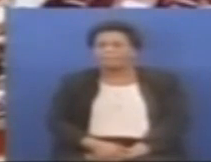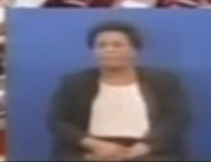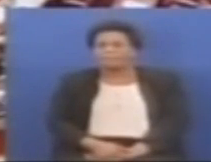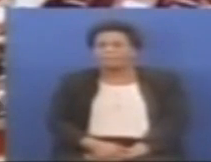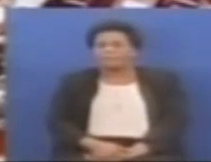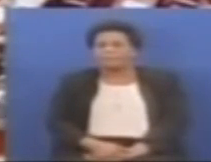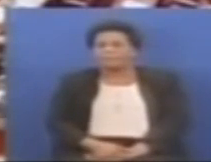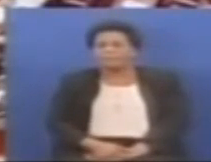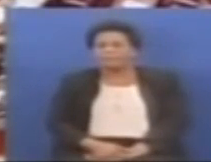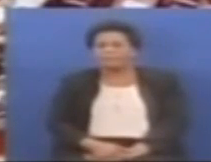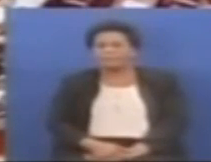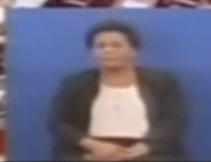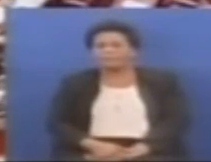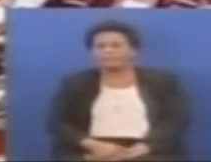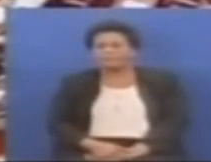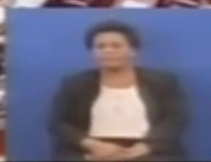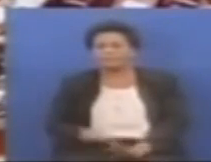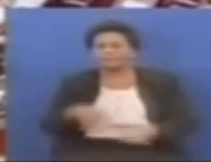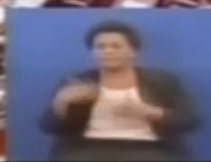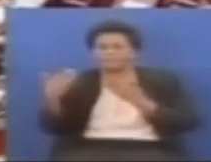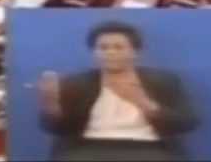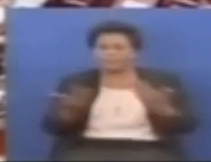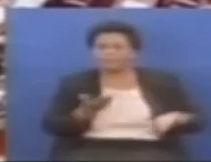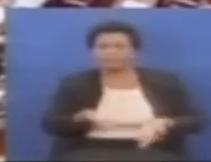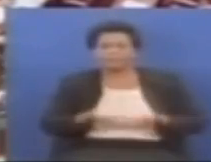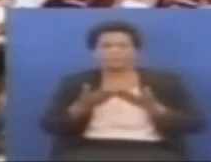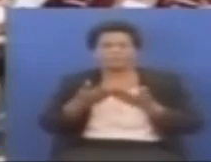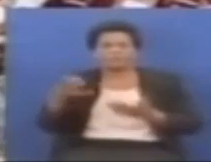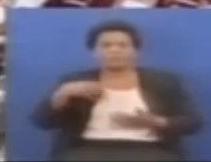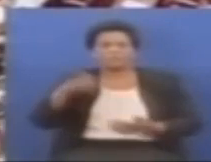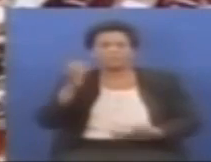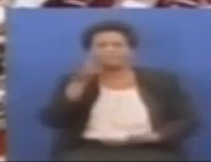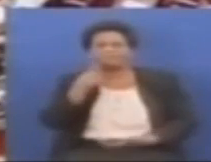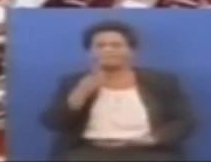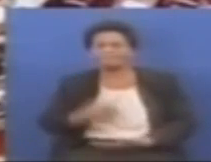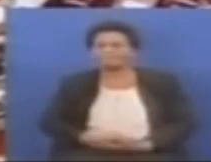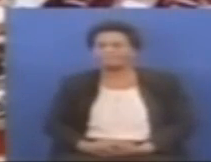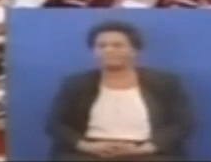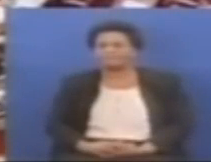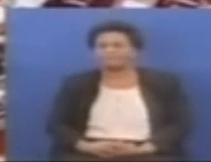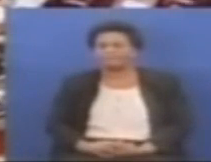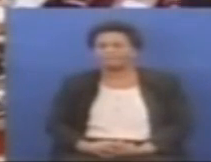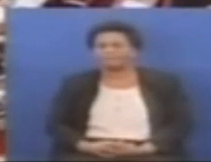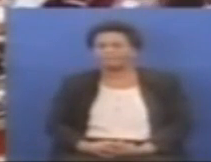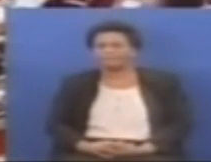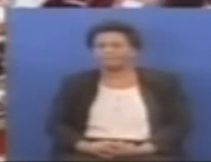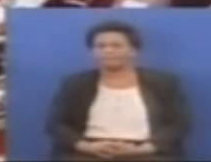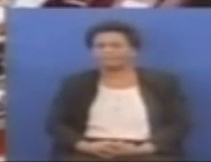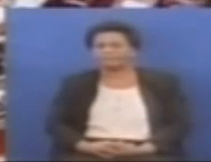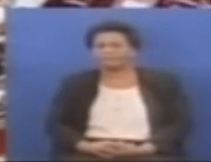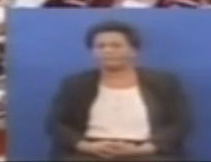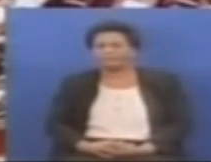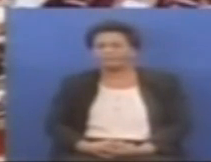Majibu ya maswali hayo, Mheshimiwa Naibu Waziri, tafadhali.